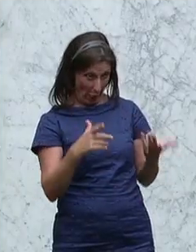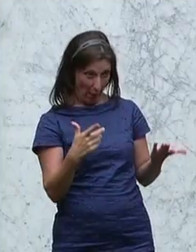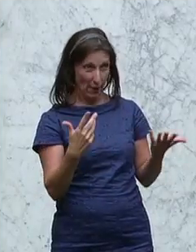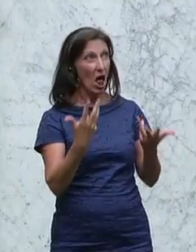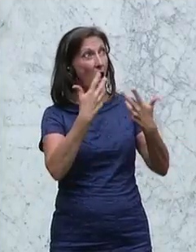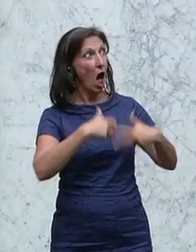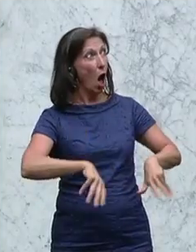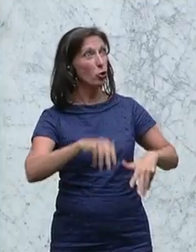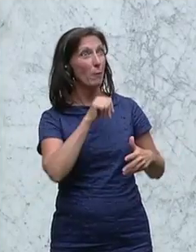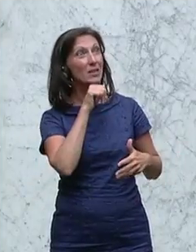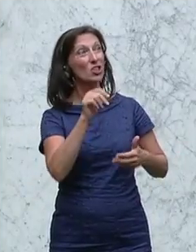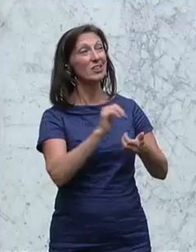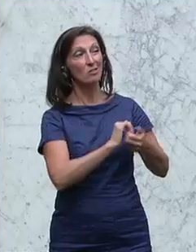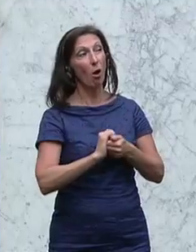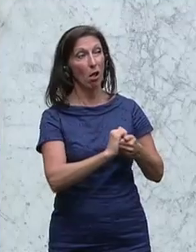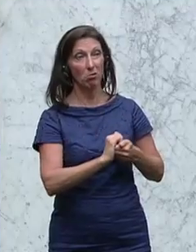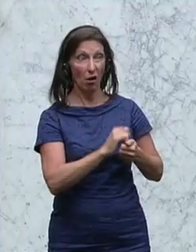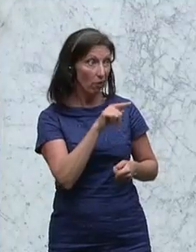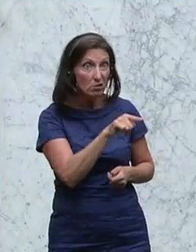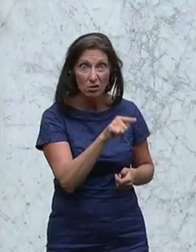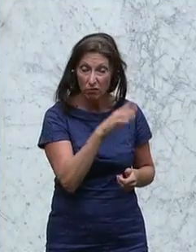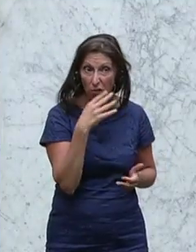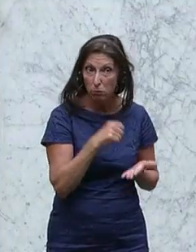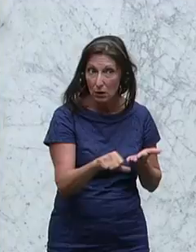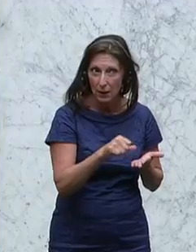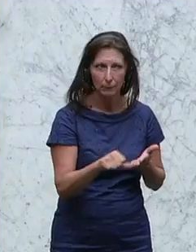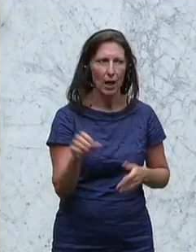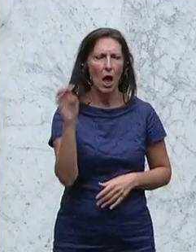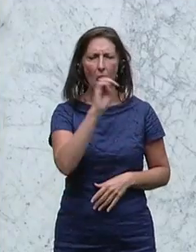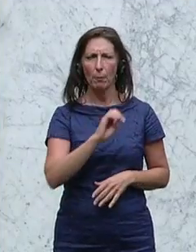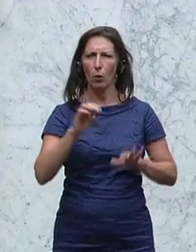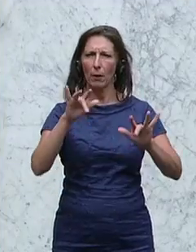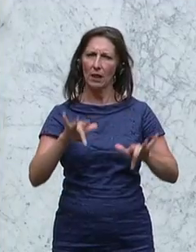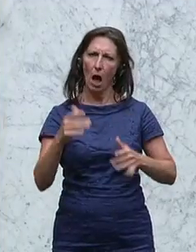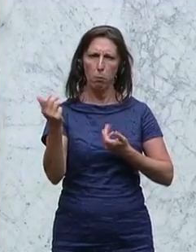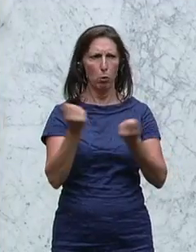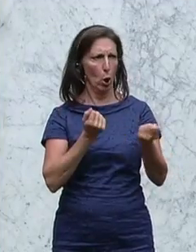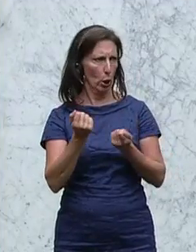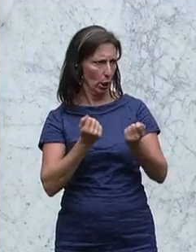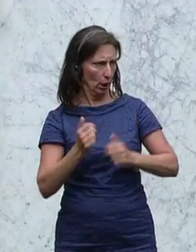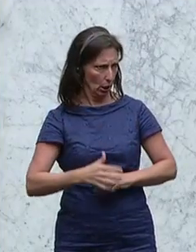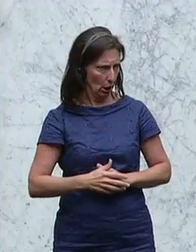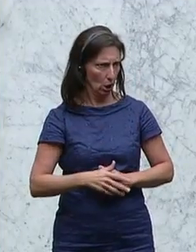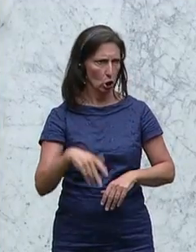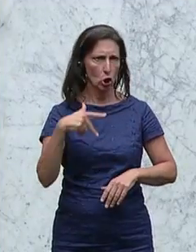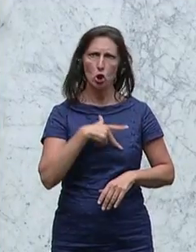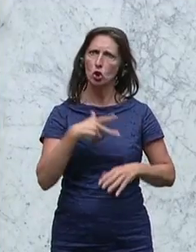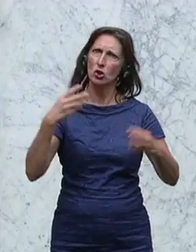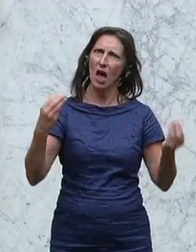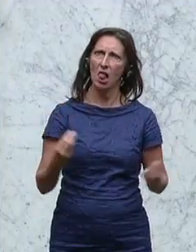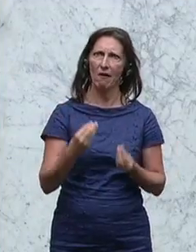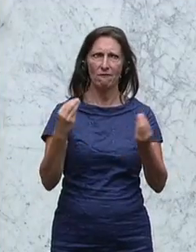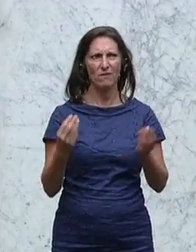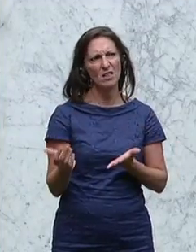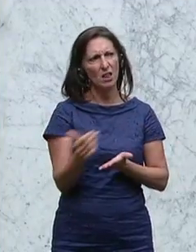System einzahlen. Aber solange es in Europa Politiker gibt, die unser großzügiges Sozialwesen